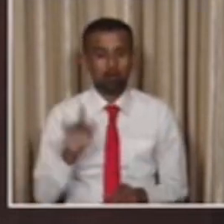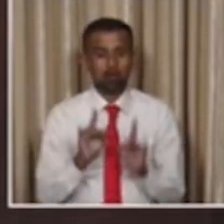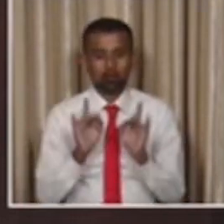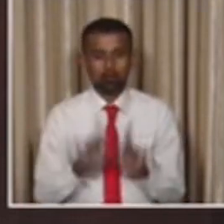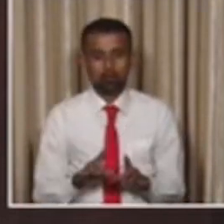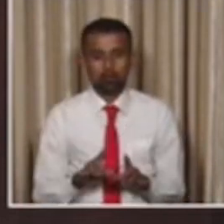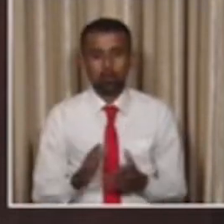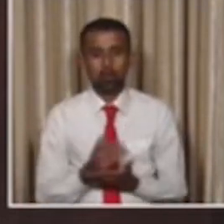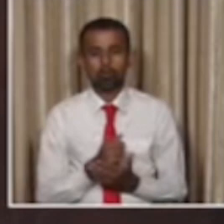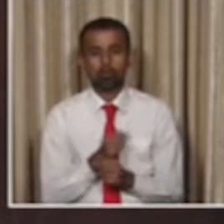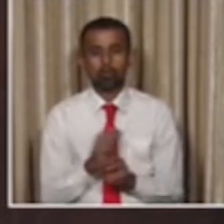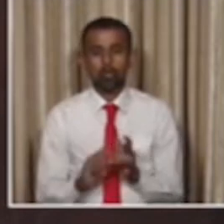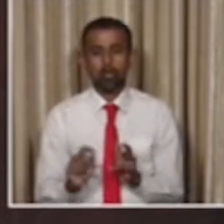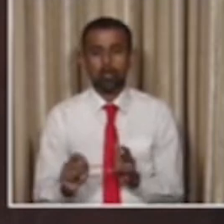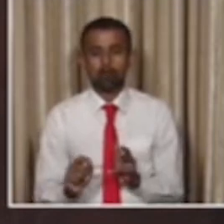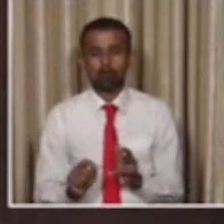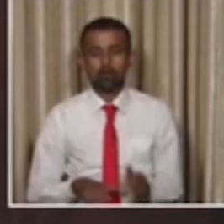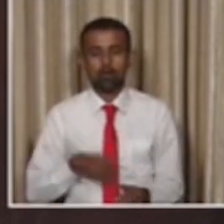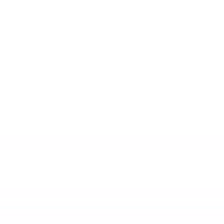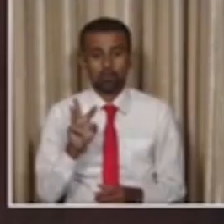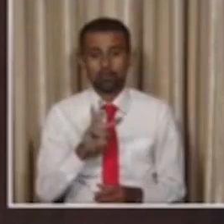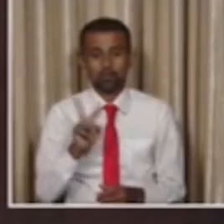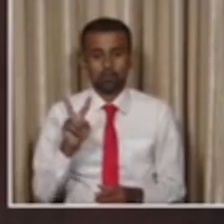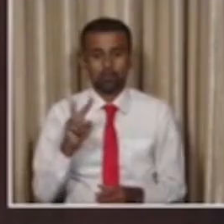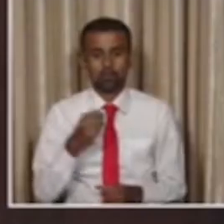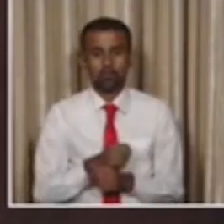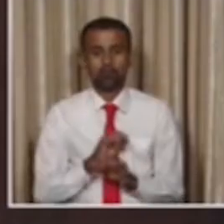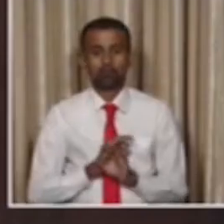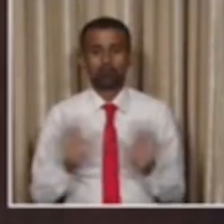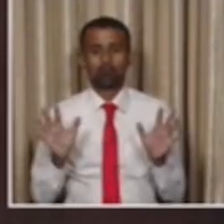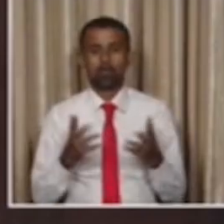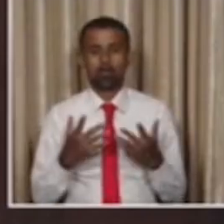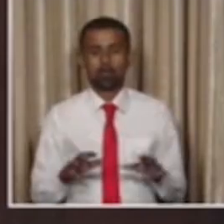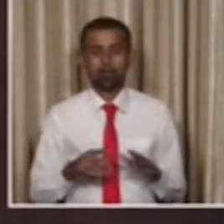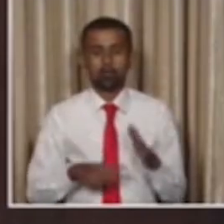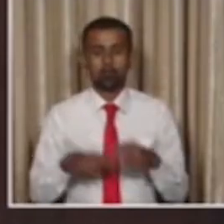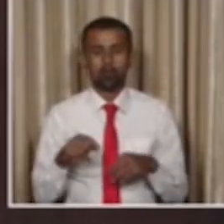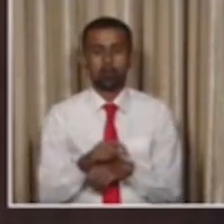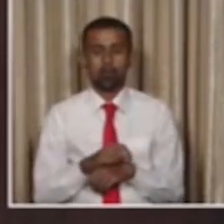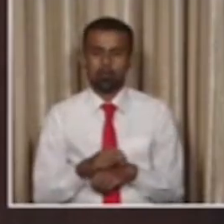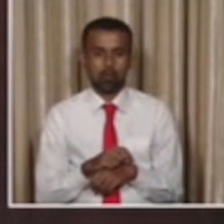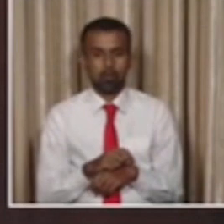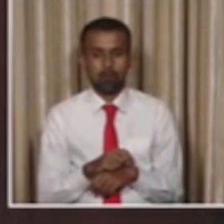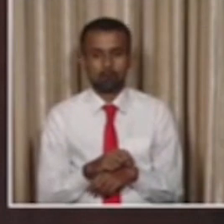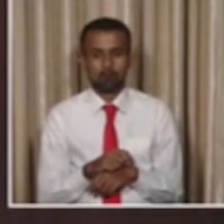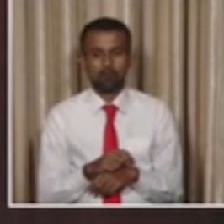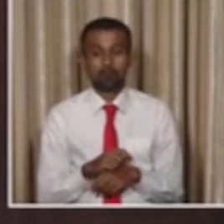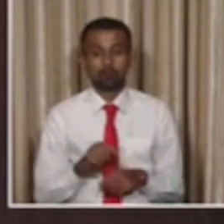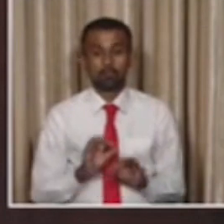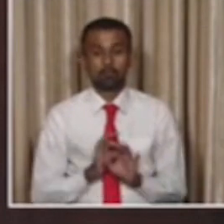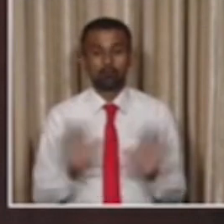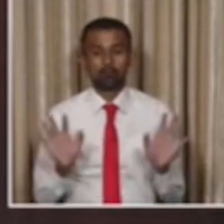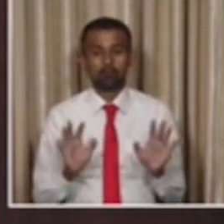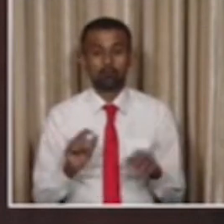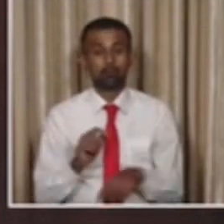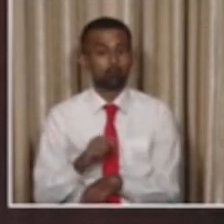අනුව්‍යවස්ථා ආණුව සියලු රාජ්‍ය ආයතන ප්‍රධානීන් දැනුවත් කළා ගැසට් පත්‍රය නිකුත් කළා තිබෙනවා මැතිවරණ කොමිෂන් සභාව දැන් මේක නිකුත් කළා